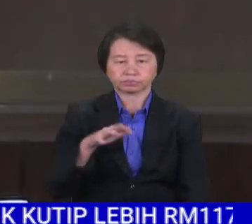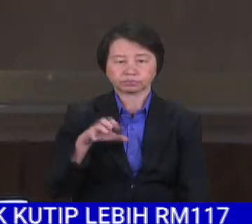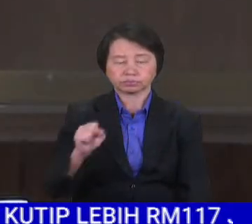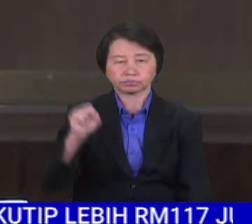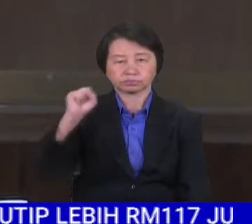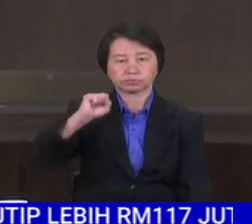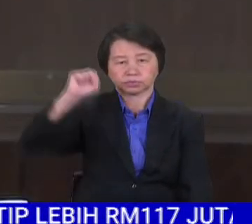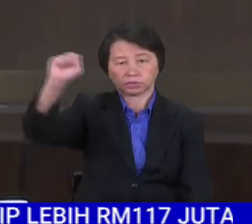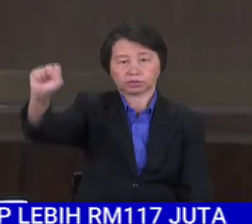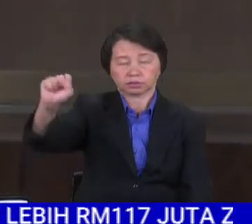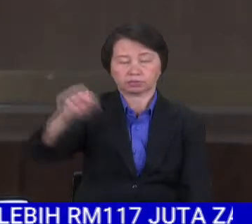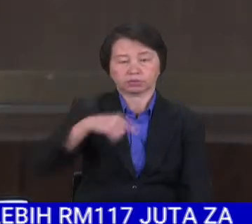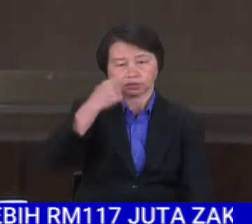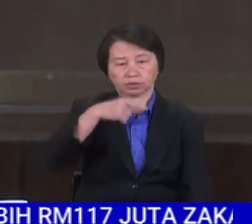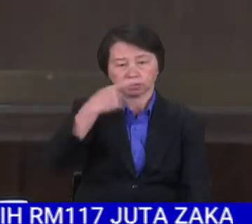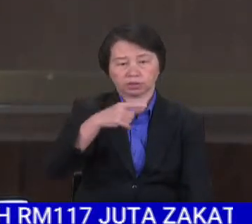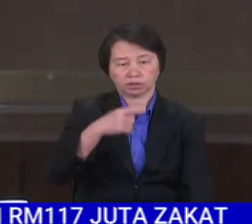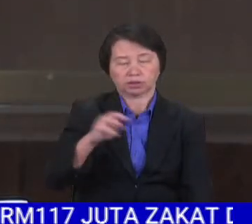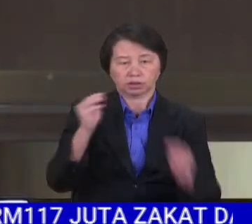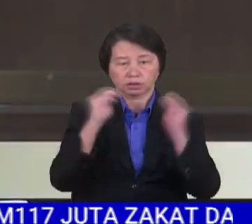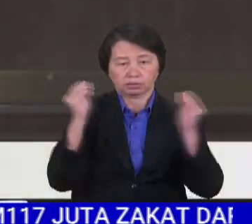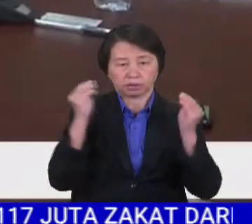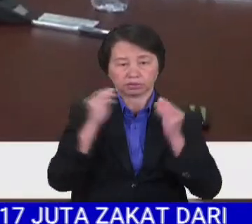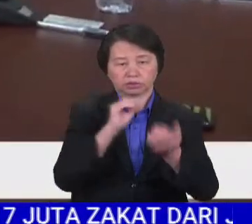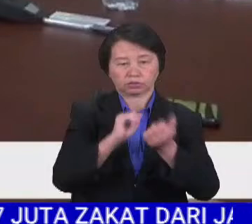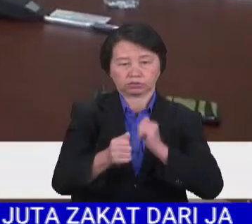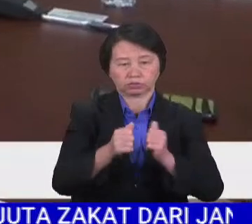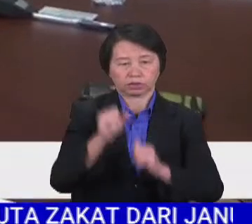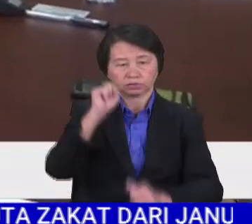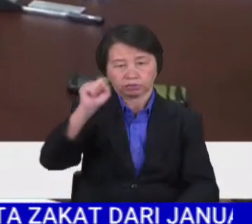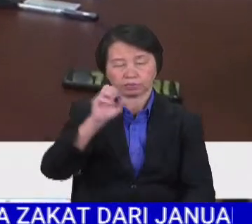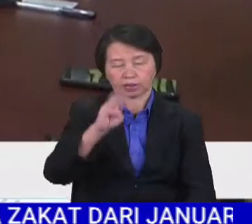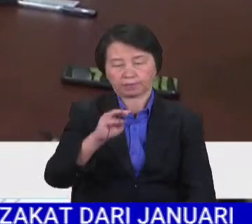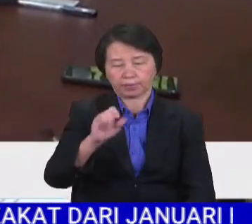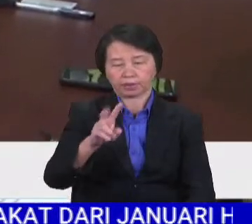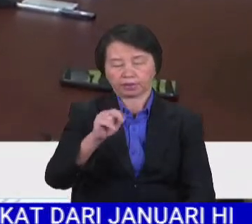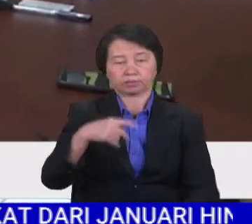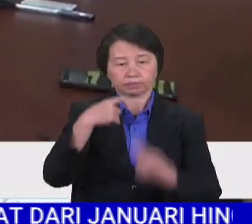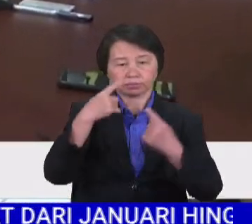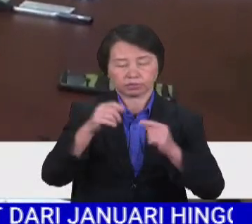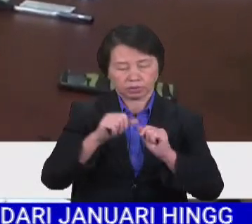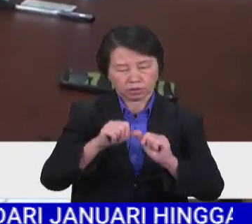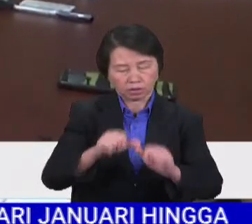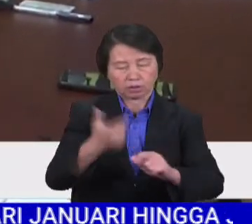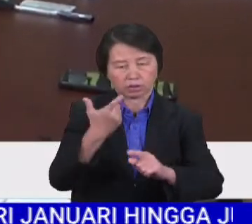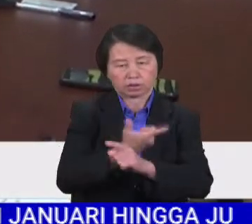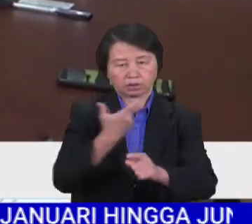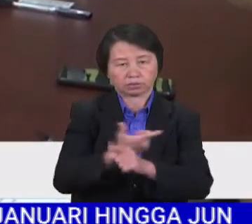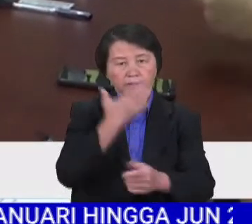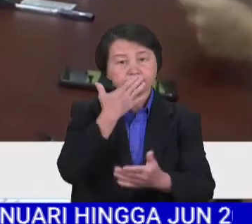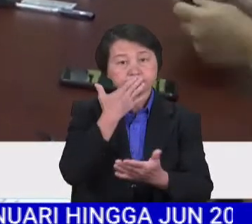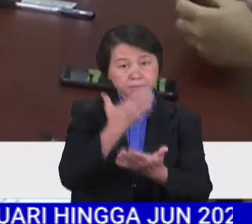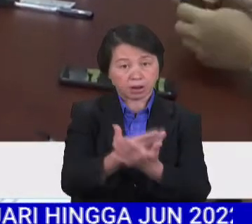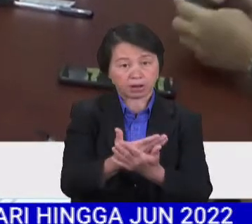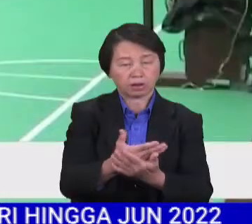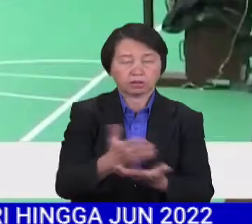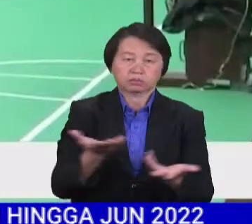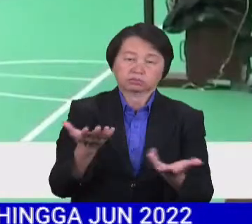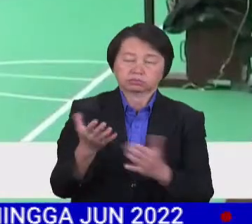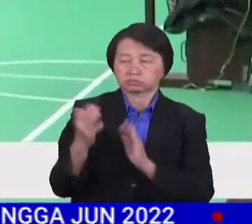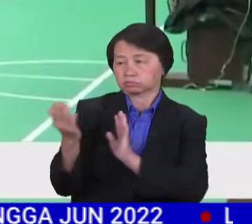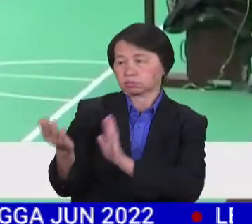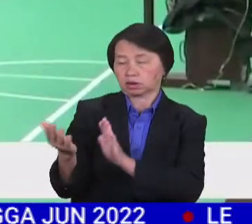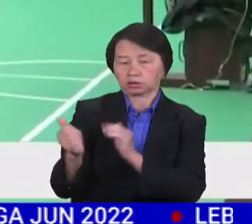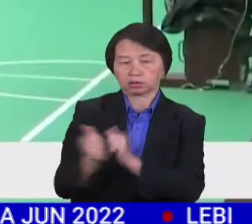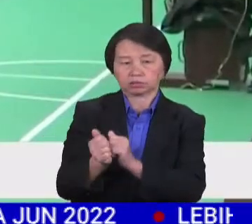Sabah data elemen angin berkata Majlis sukan sawah MSN berjaya mengekalkan momentum latihan yang baik sekalipun terpaksa